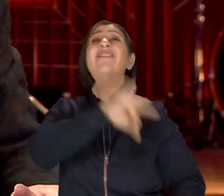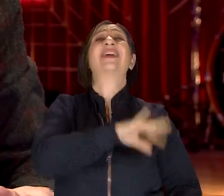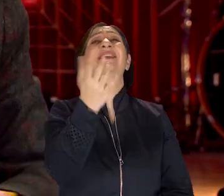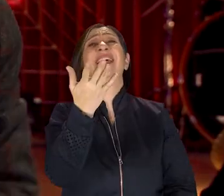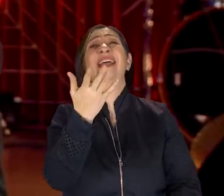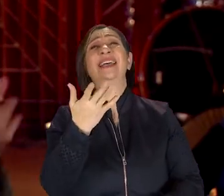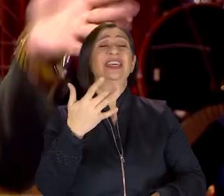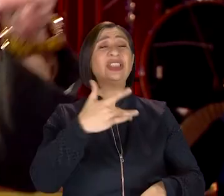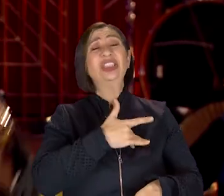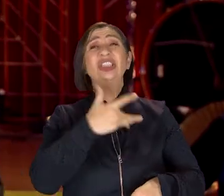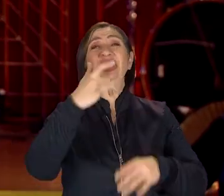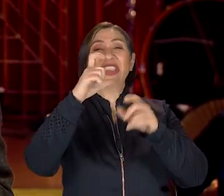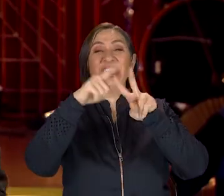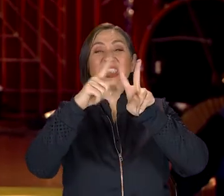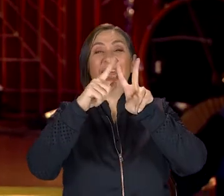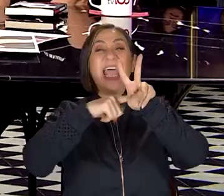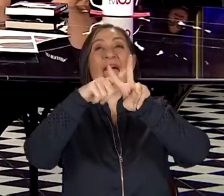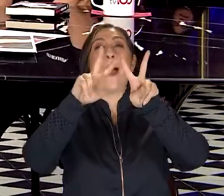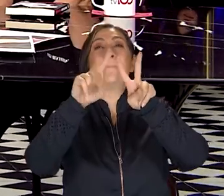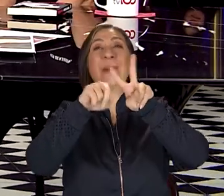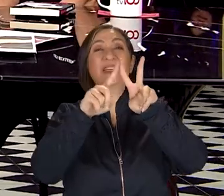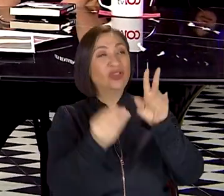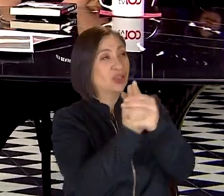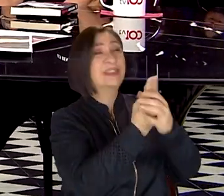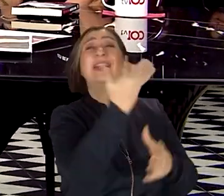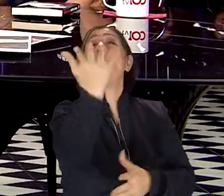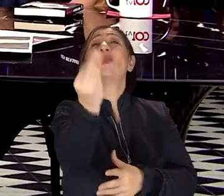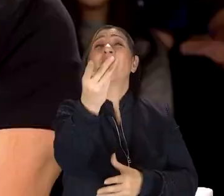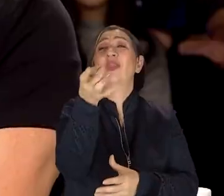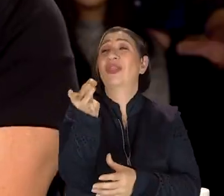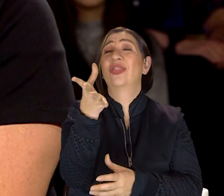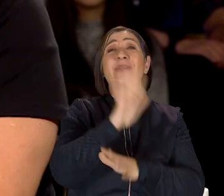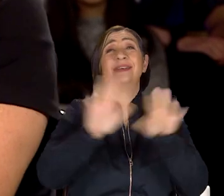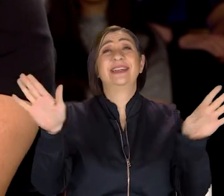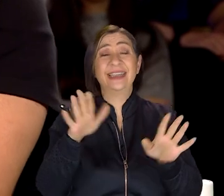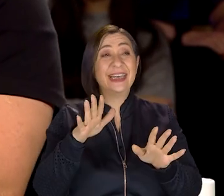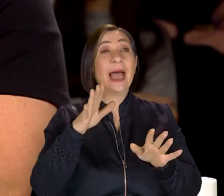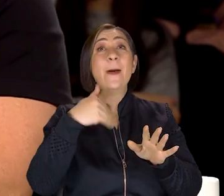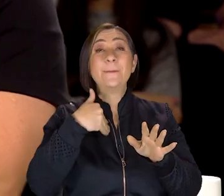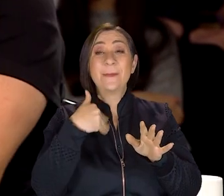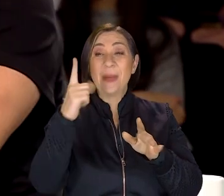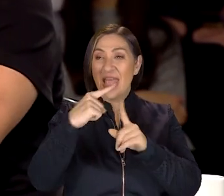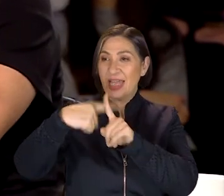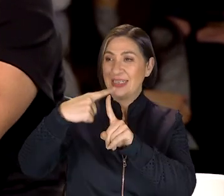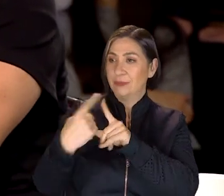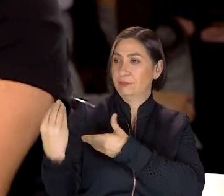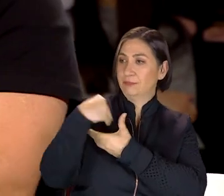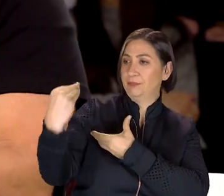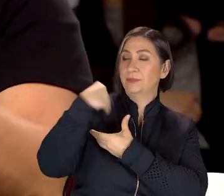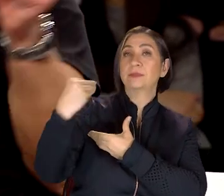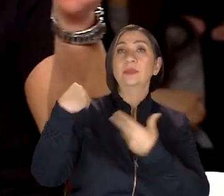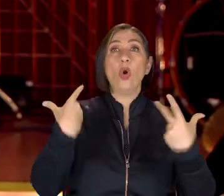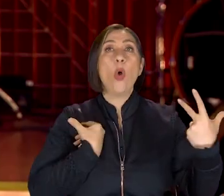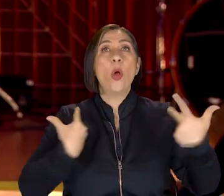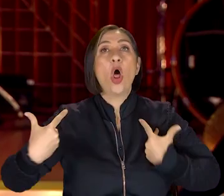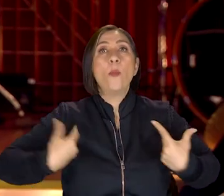İşte çıktı Can Yaman. Hadi bakalım senden bahsediliyor mu? Abi, ne oldu? Ben testosteron almadan, başka ekstra bir growth hormon